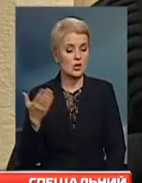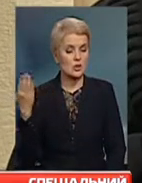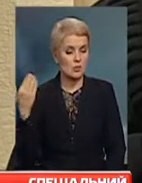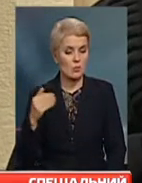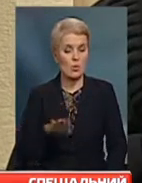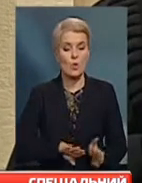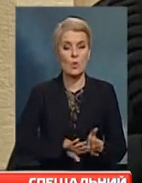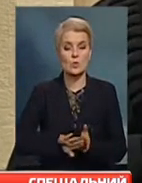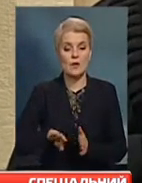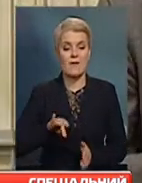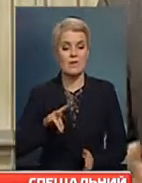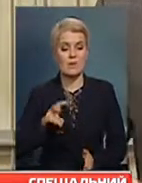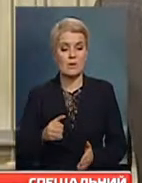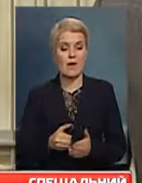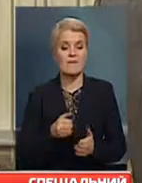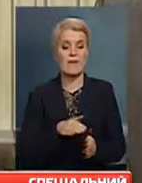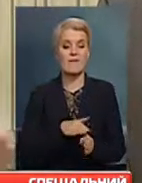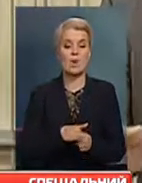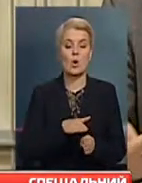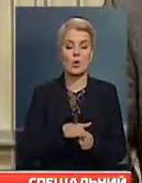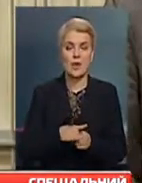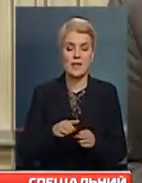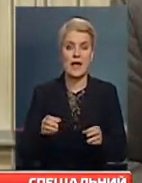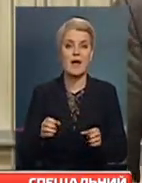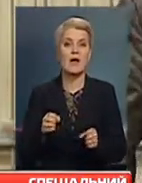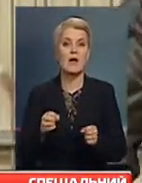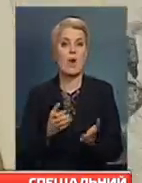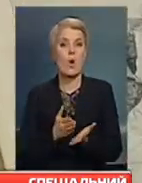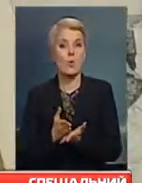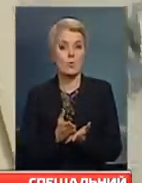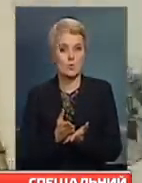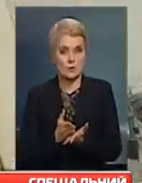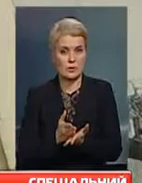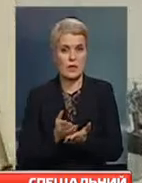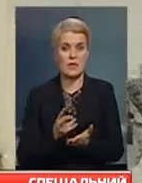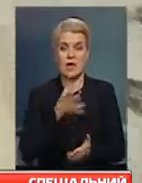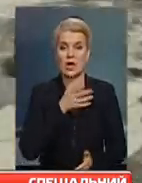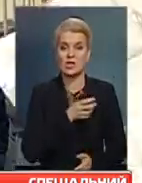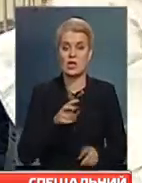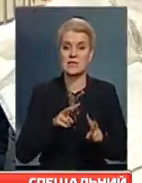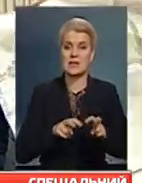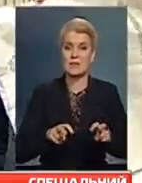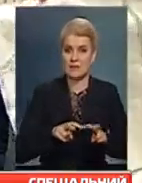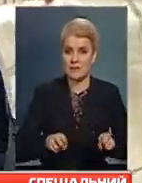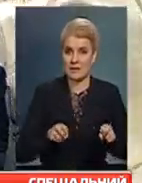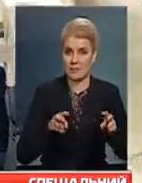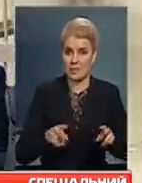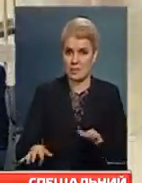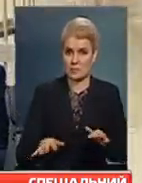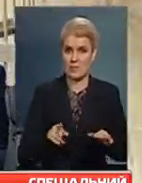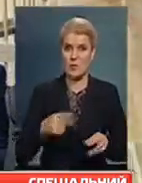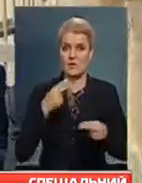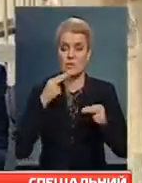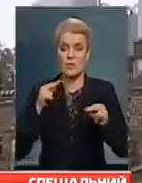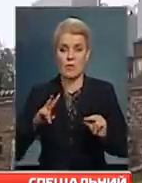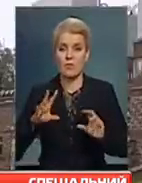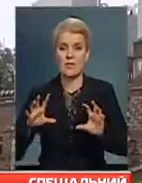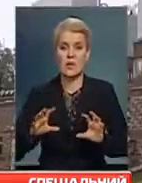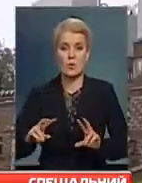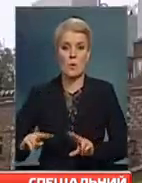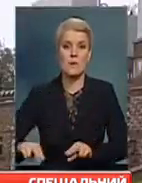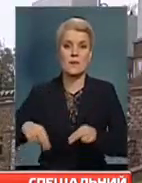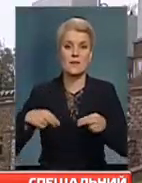виконання службових обов'язків на час розслідування кримінальної справи. Міського голову Бучі звинувачують в незаконній передачі земельних ділянок.